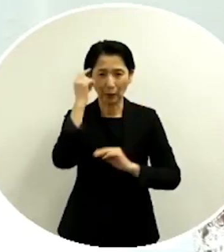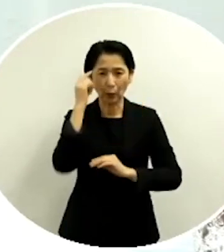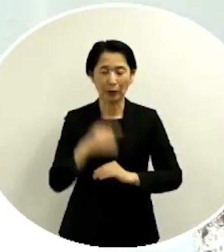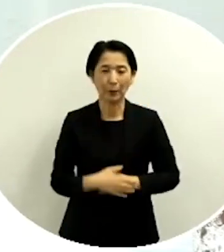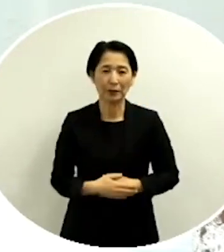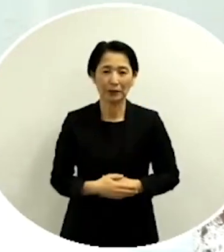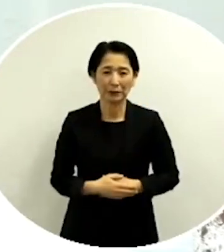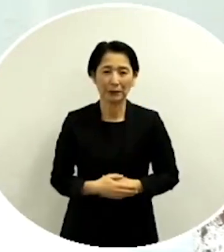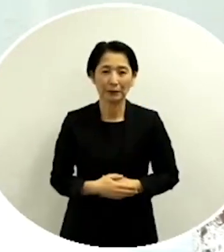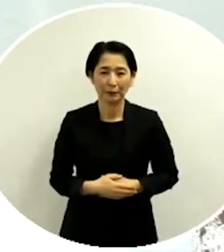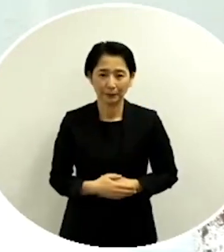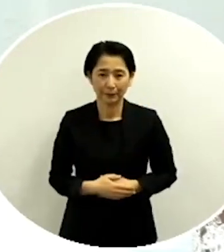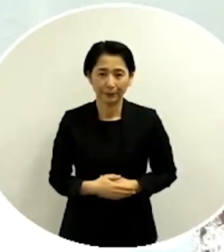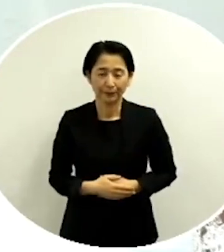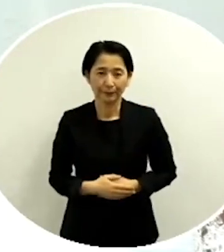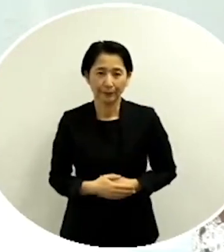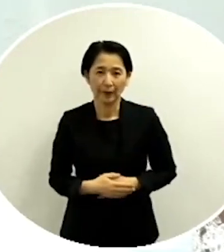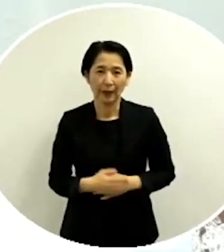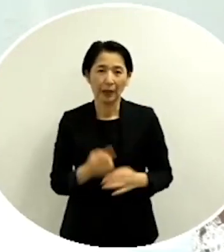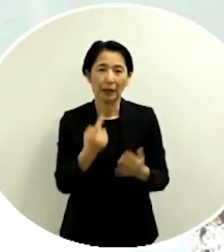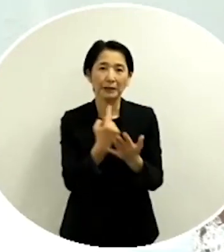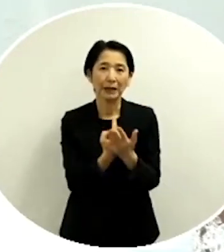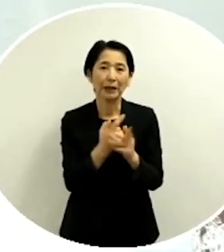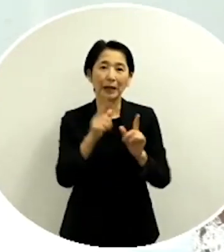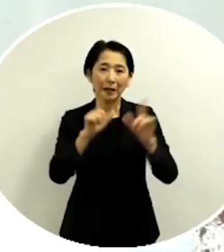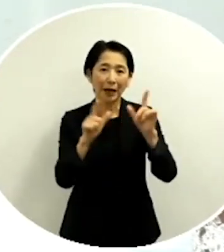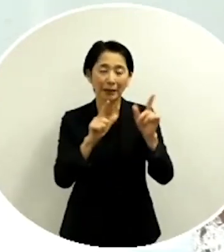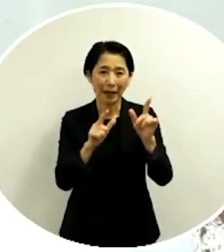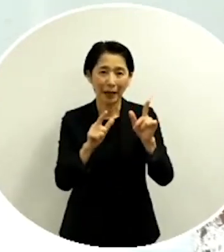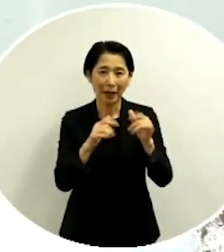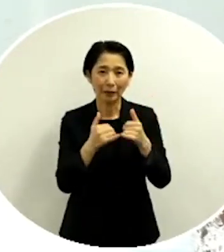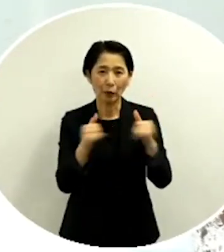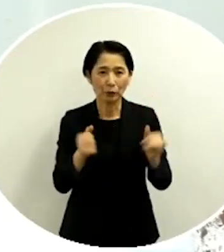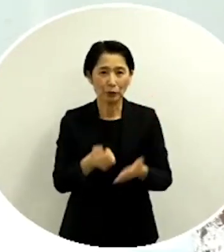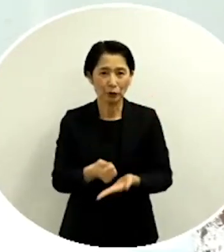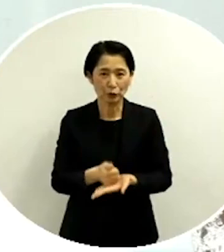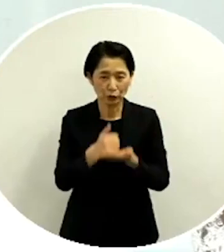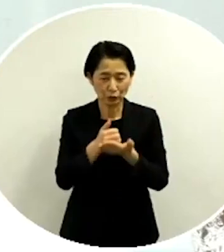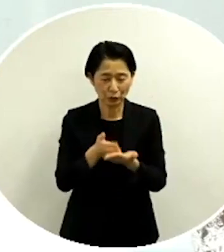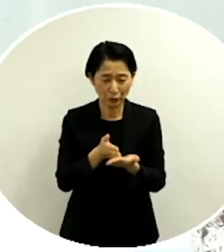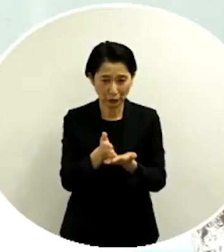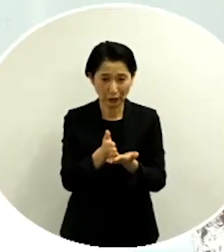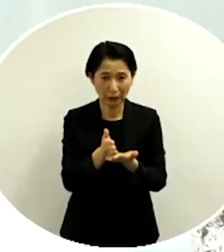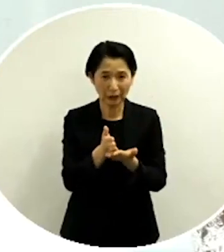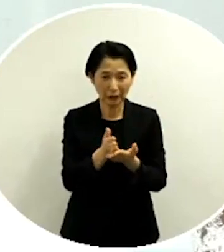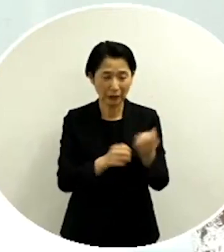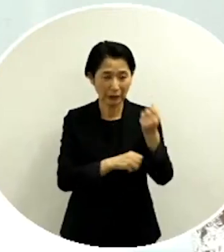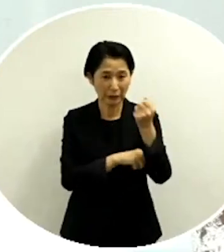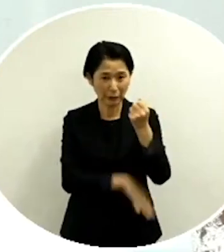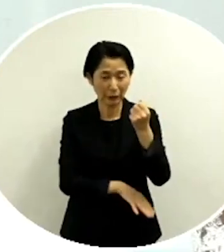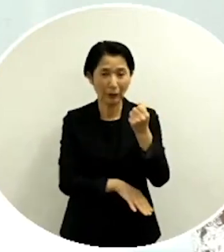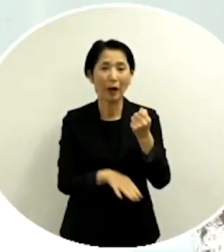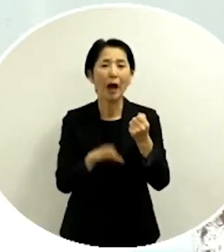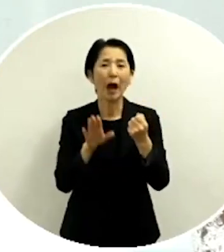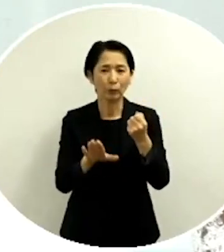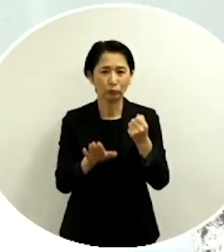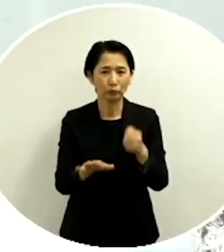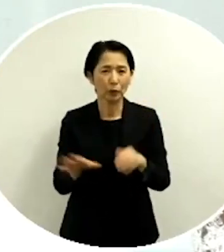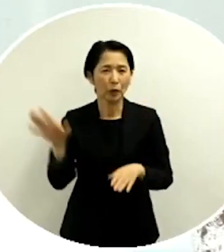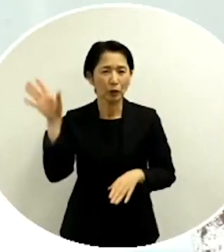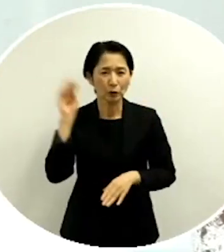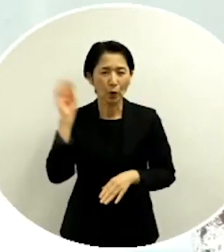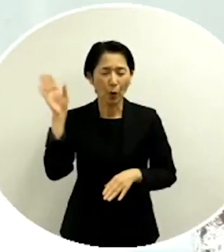ただしこの参加型の民主周囲ある時の基本原則があるんですそれは情報がしっかり